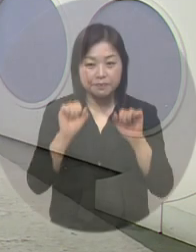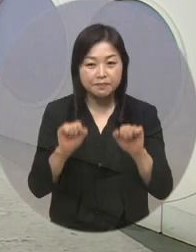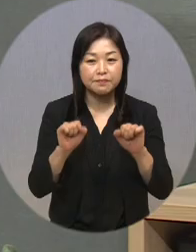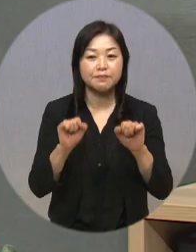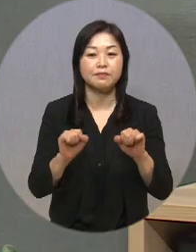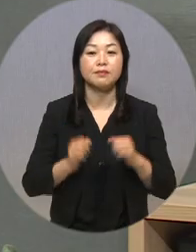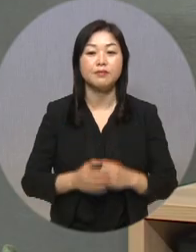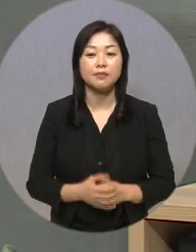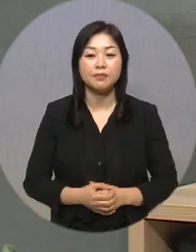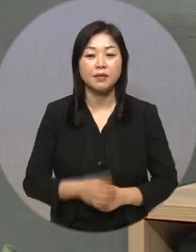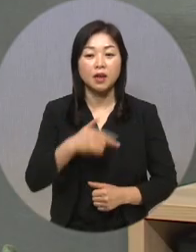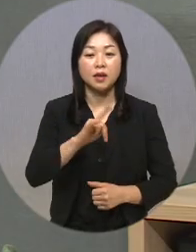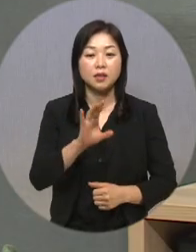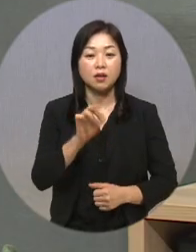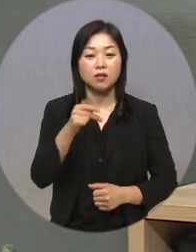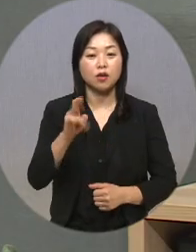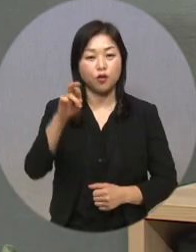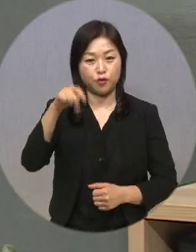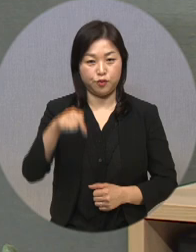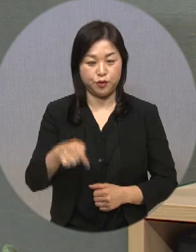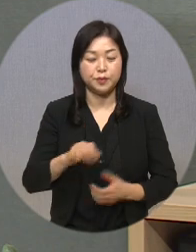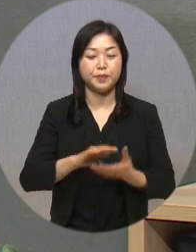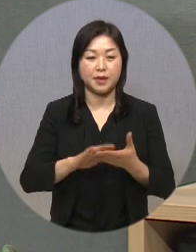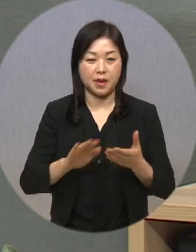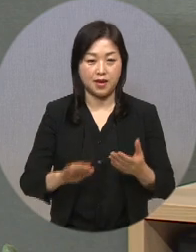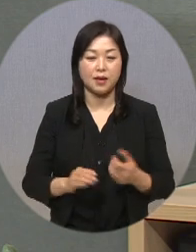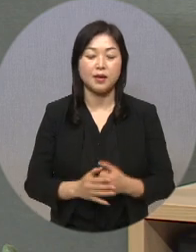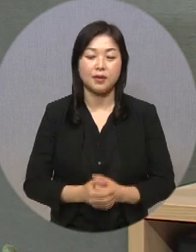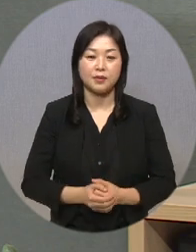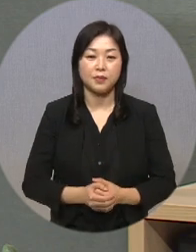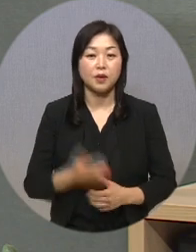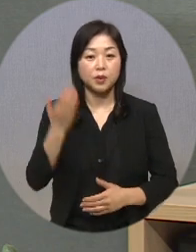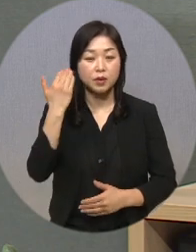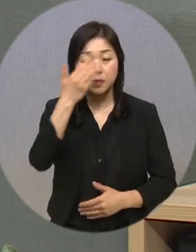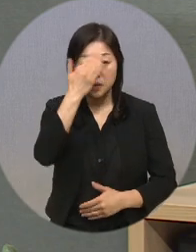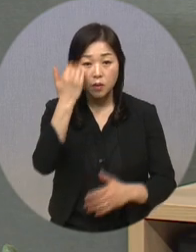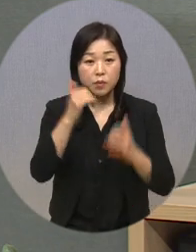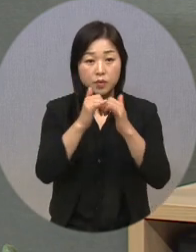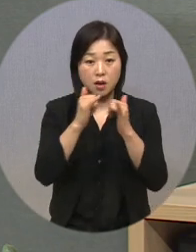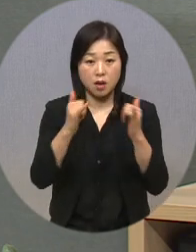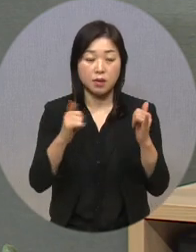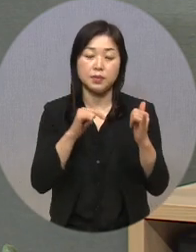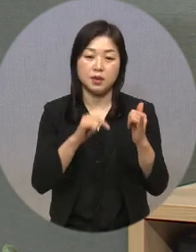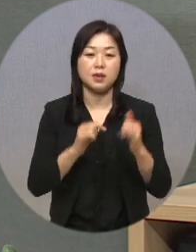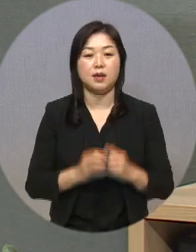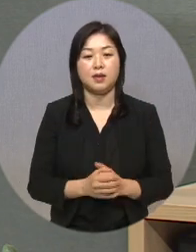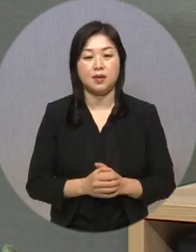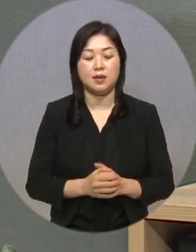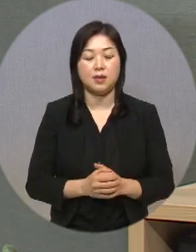안녕하십니까. 정경수입니다. 요즘에 우리 젊은이들이